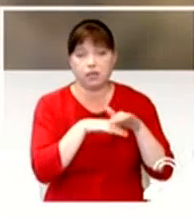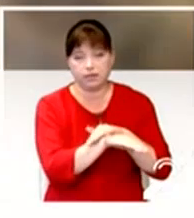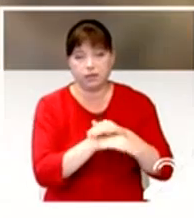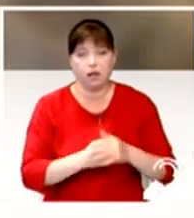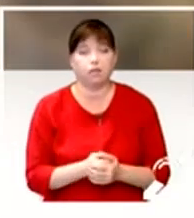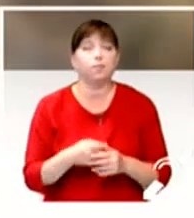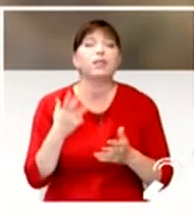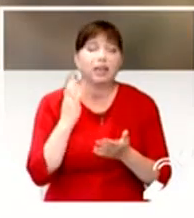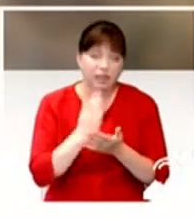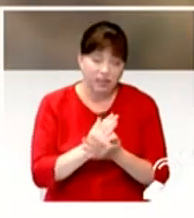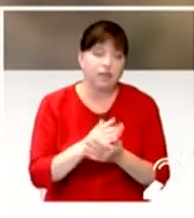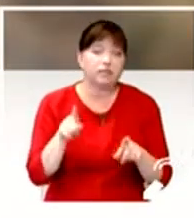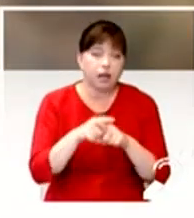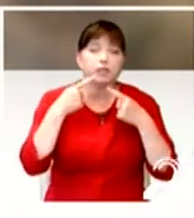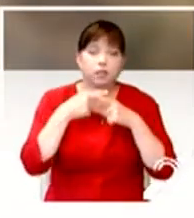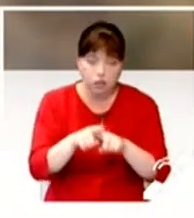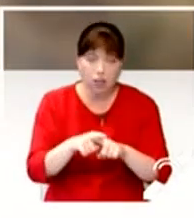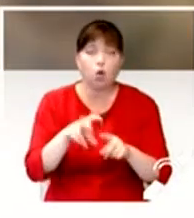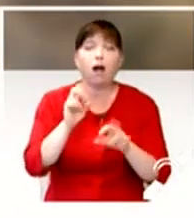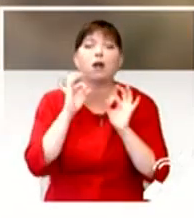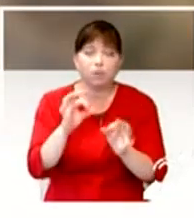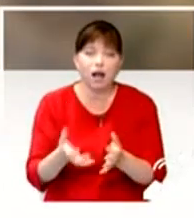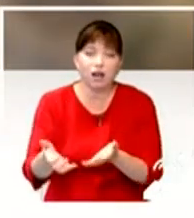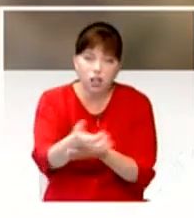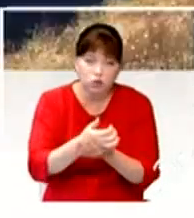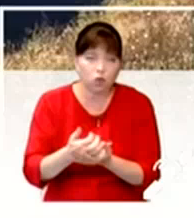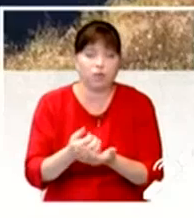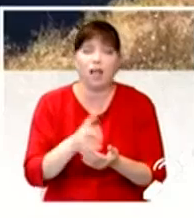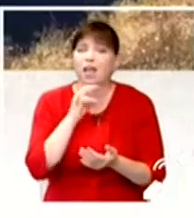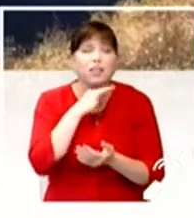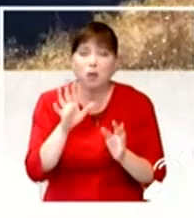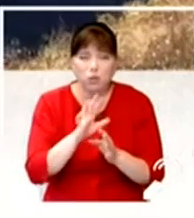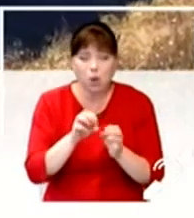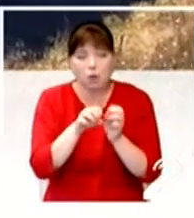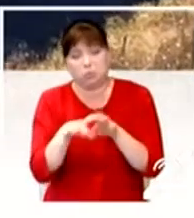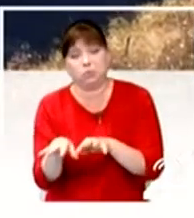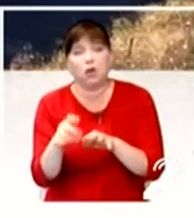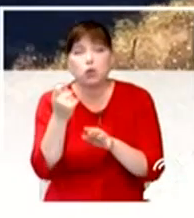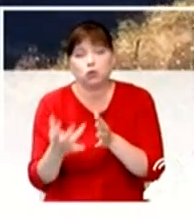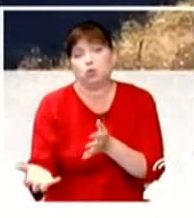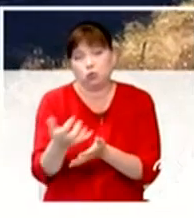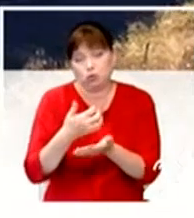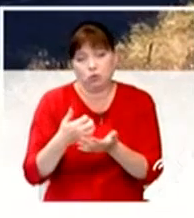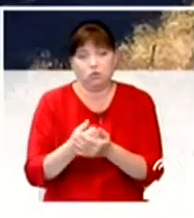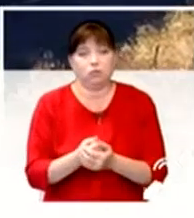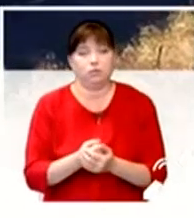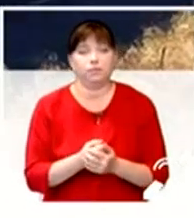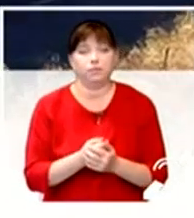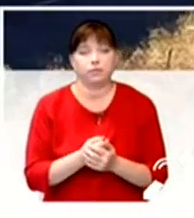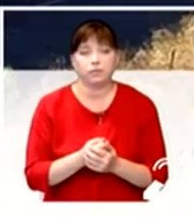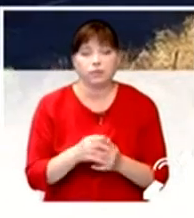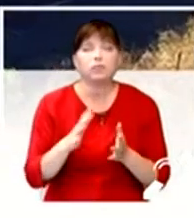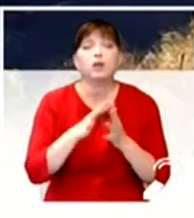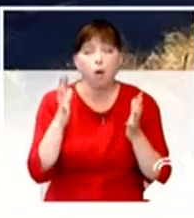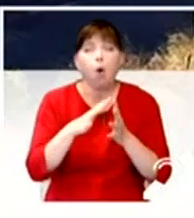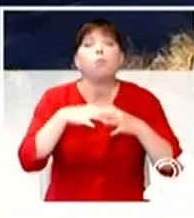tehnologie și o practică de colectare a celor răsturnate. Nu s-au răsturnat multe, adică nu multe au ieșit din vagon.